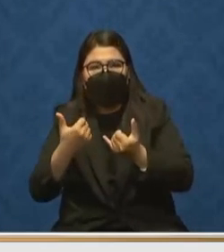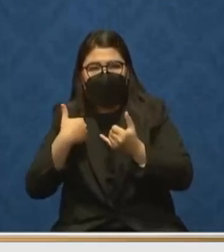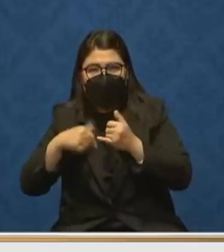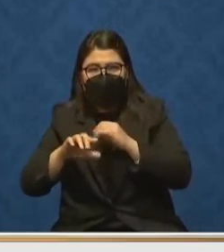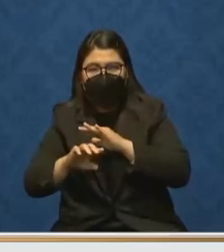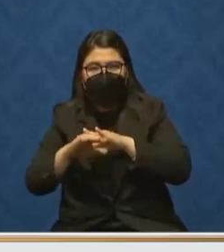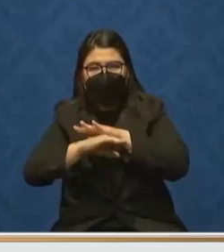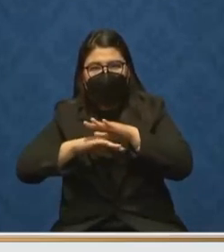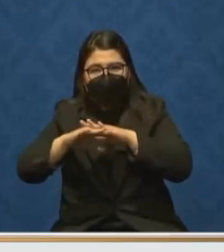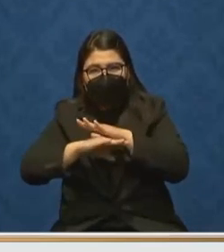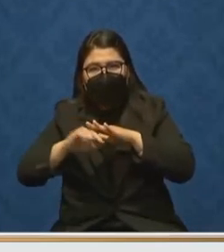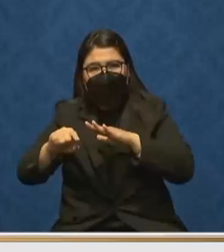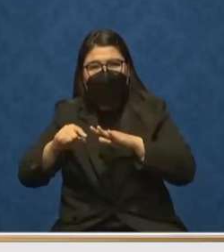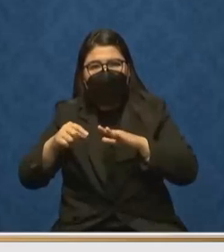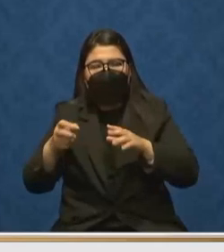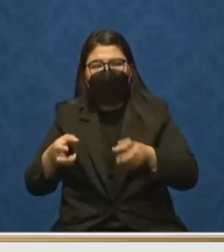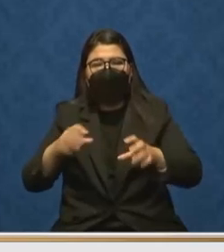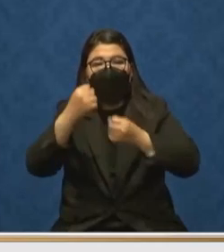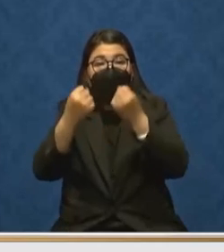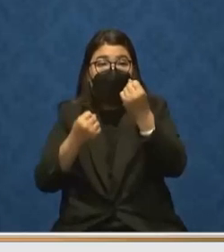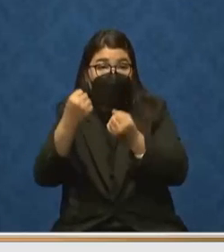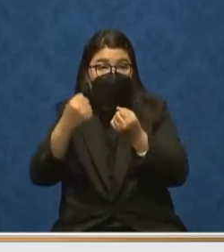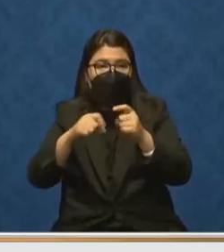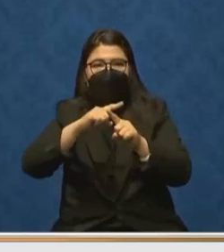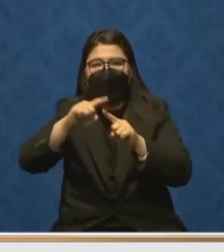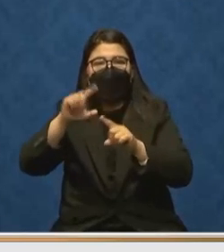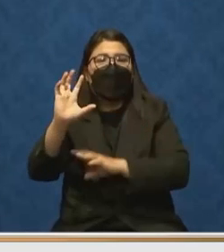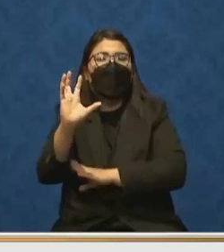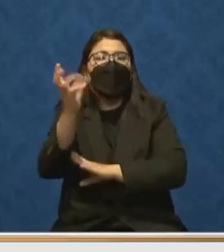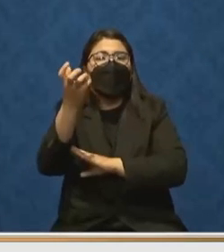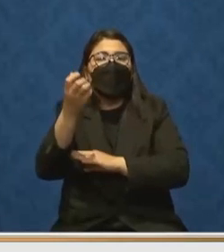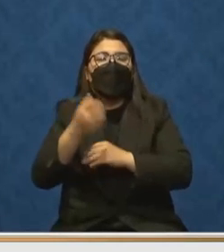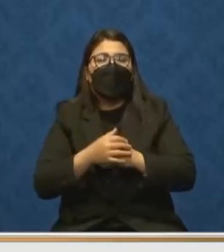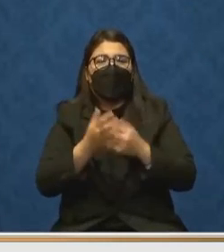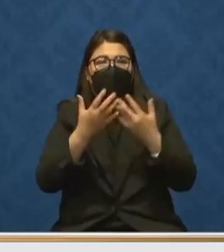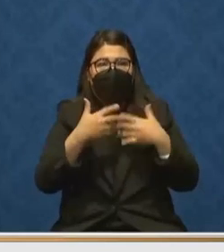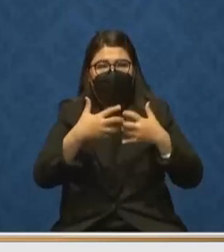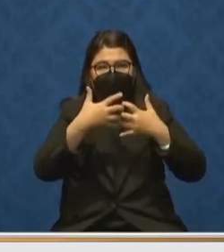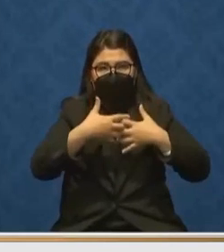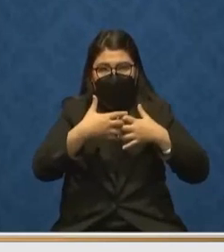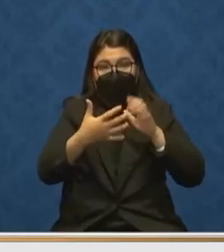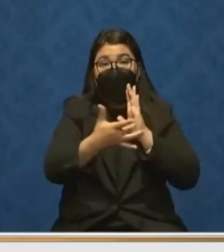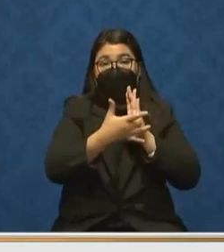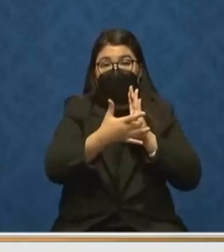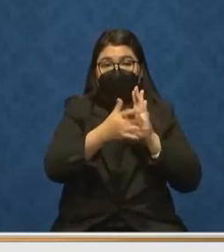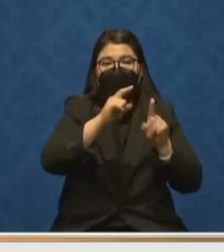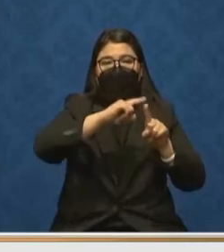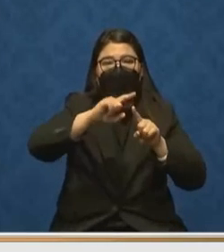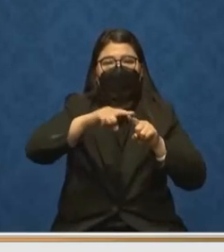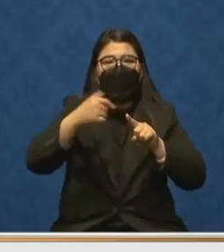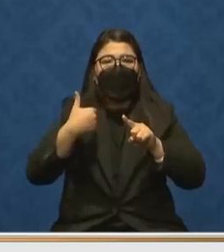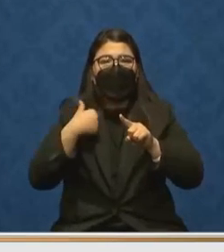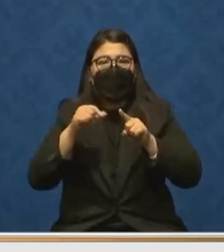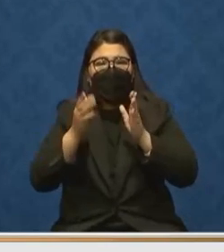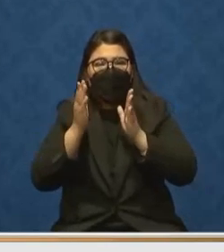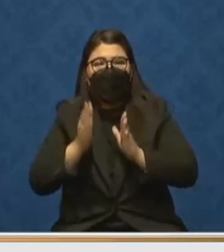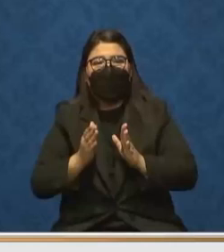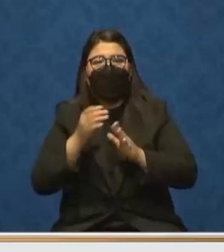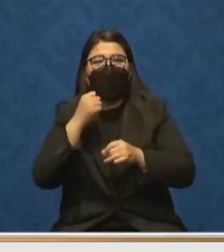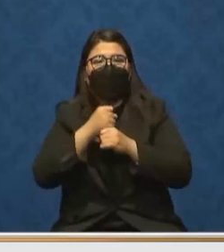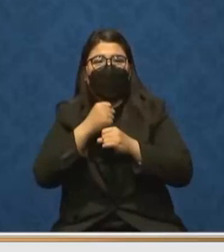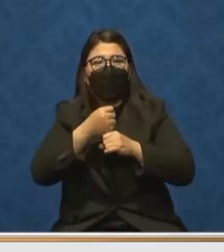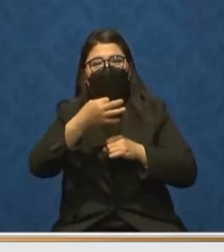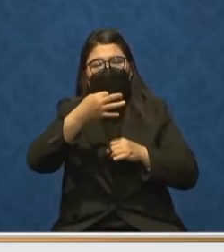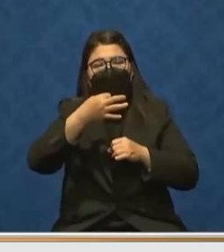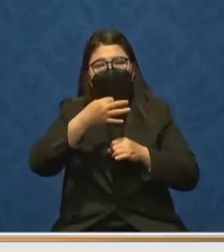นต์และชิ้นส่วนที่สำคัญของโลกและรองรับการขยายตัวของอุตสาหกรรมดิจิทัลรวมทั้งพัฒนาผู้ประกอบการอุตสาหกรรมและบริการ